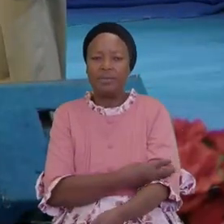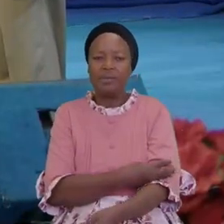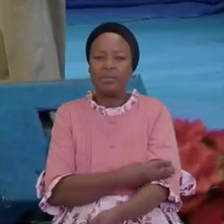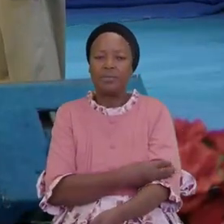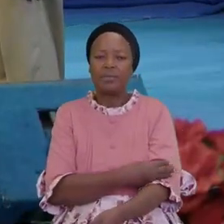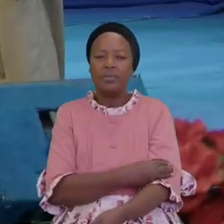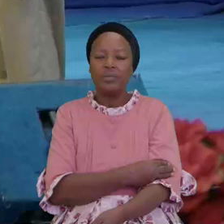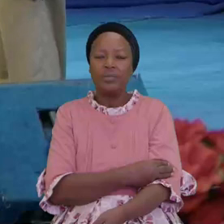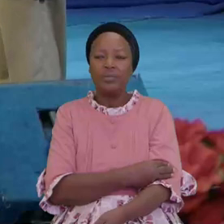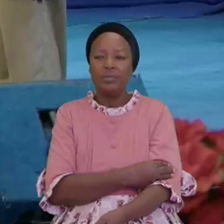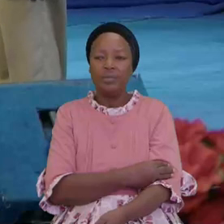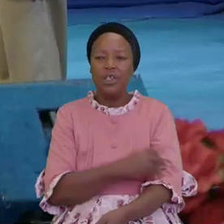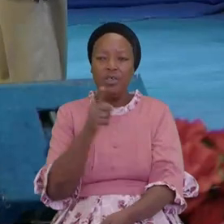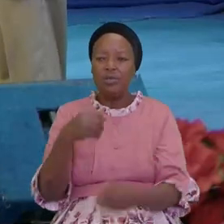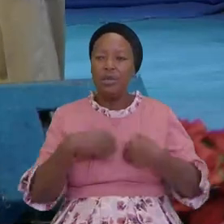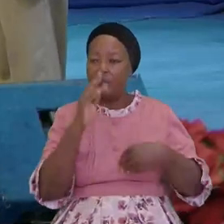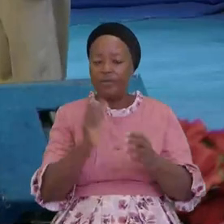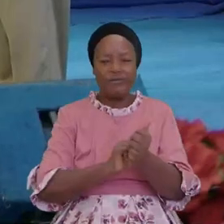Si tu reviens au Tout-Puissant,